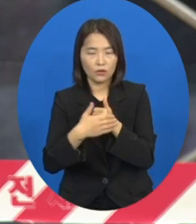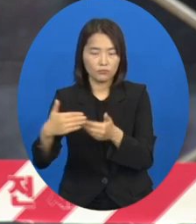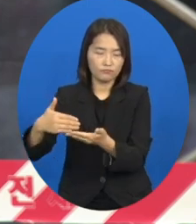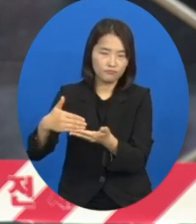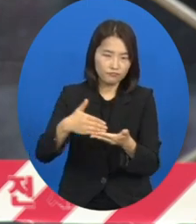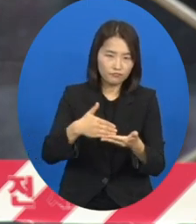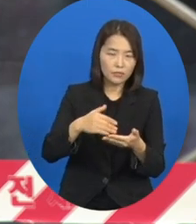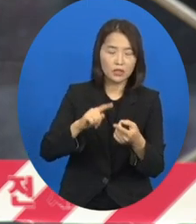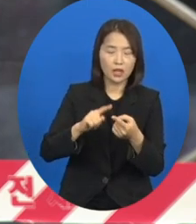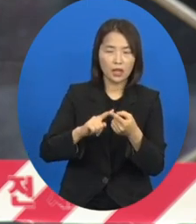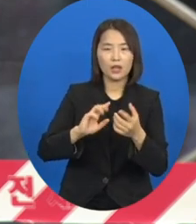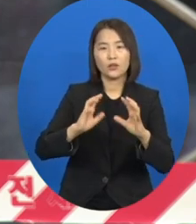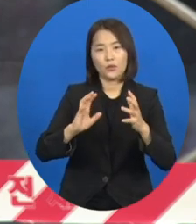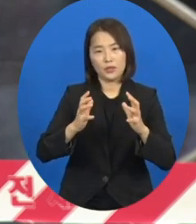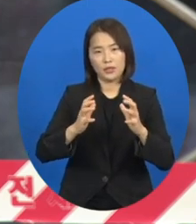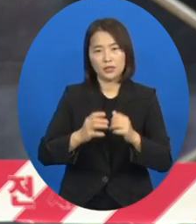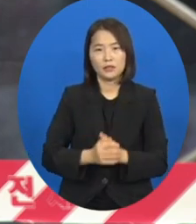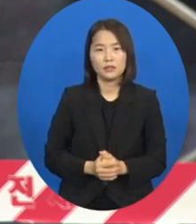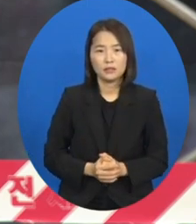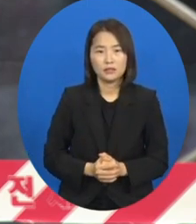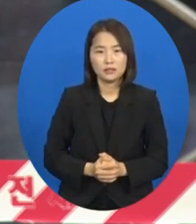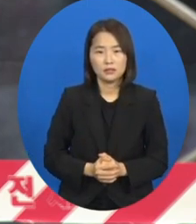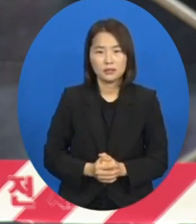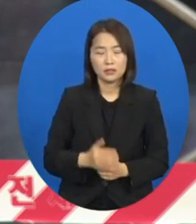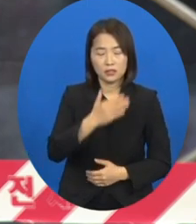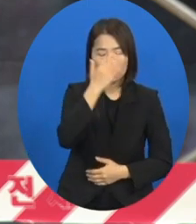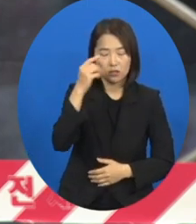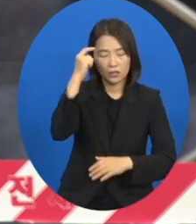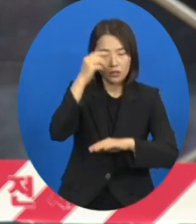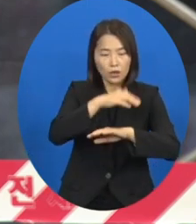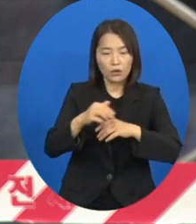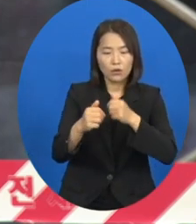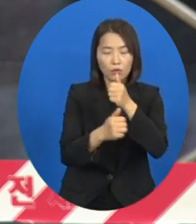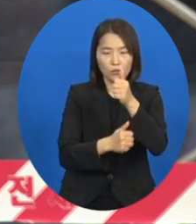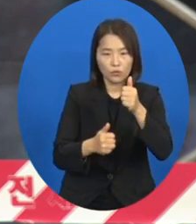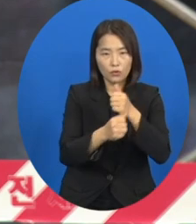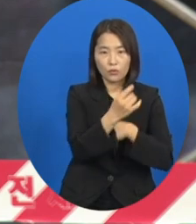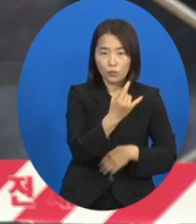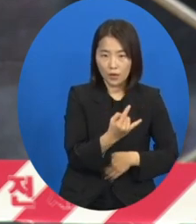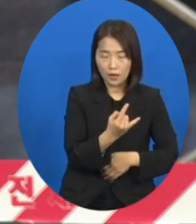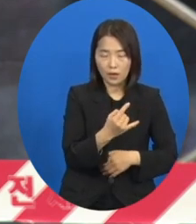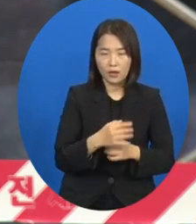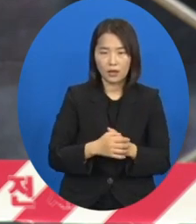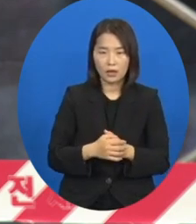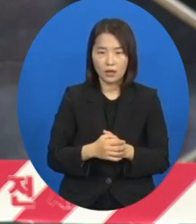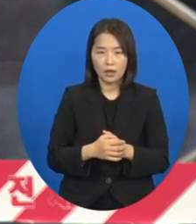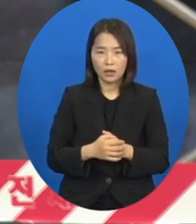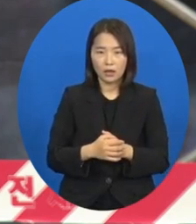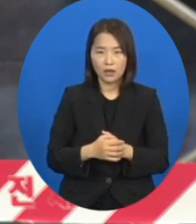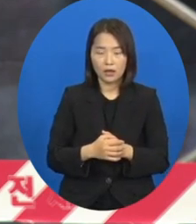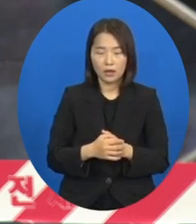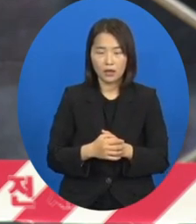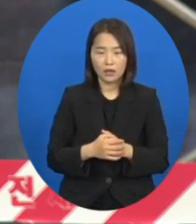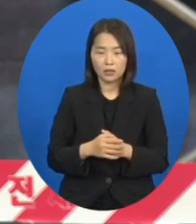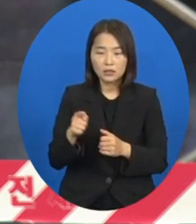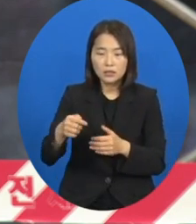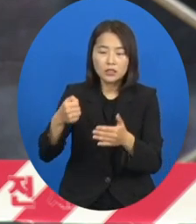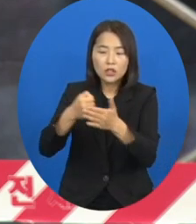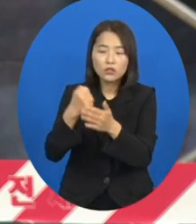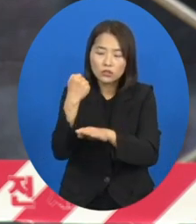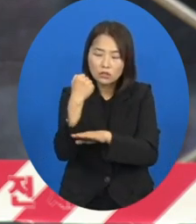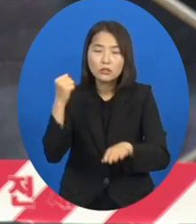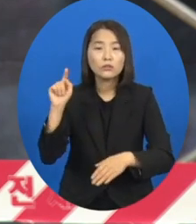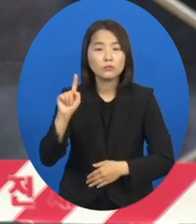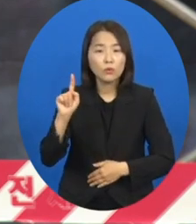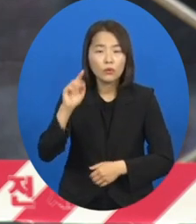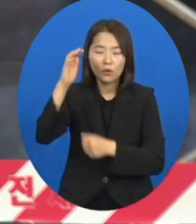일이었습니다. 논의하는데 청년 기획위원들이 어떤 질문을 가지고 이 일을 결정하느냐 하면 하나님이